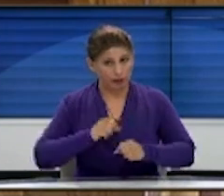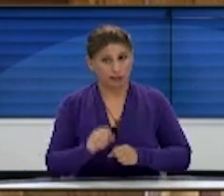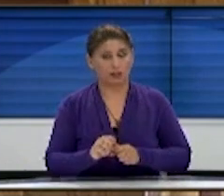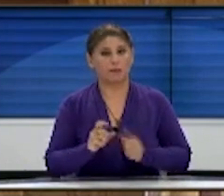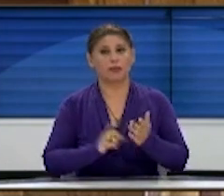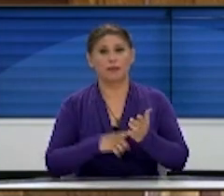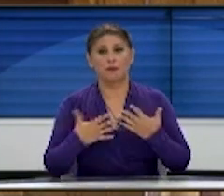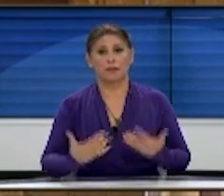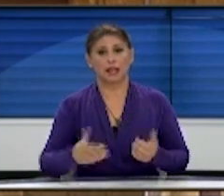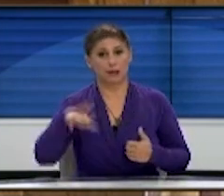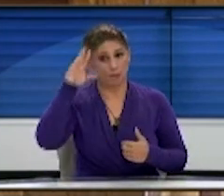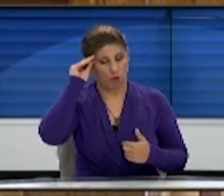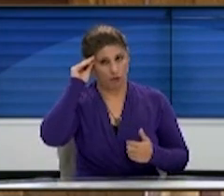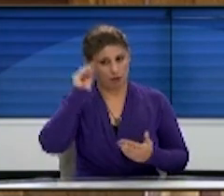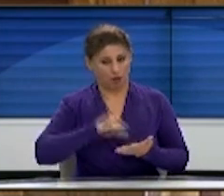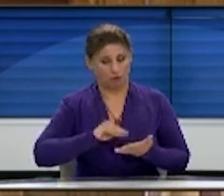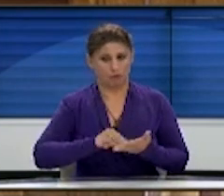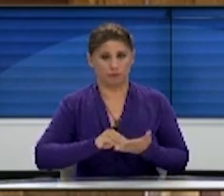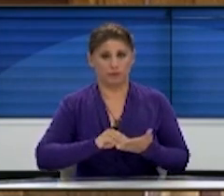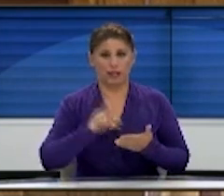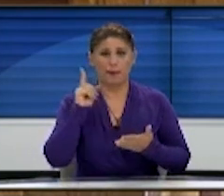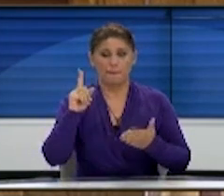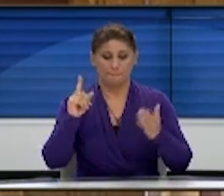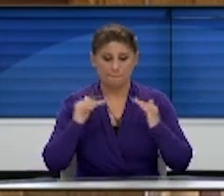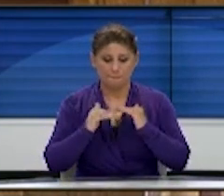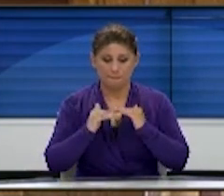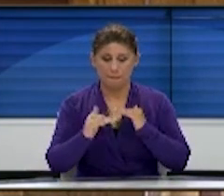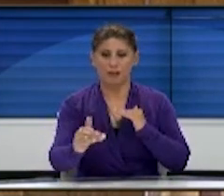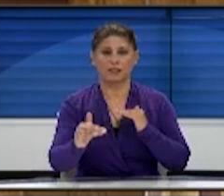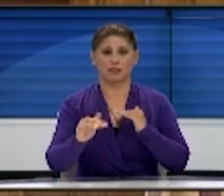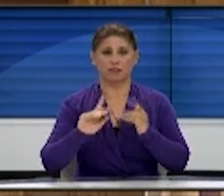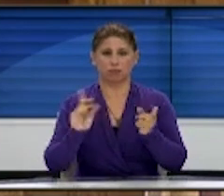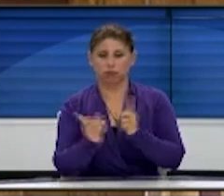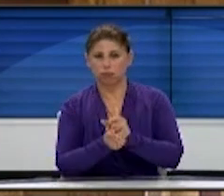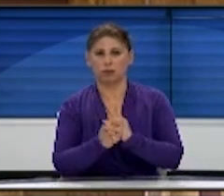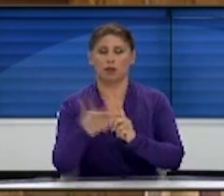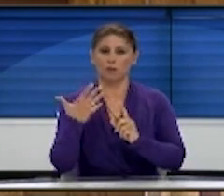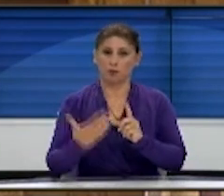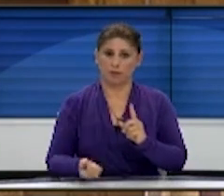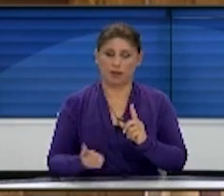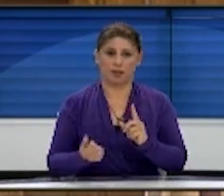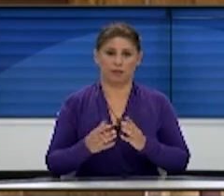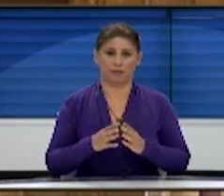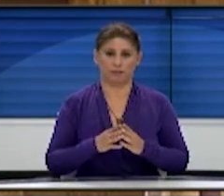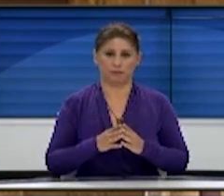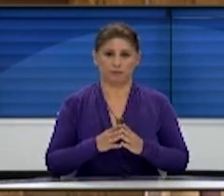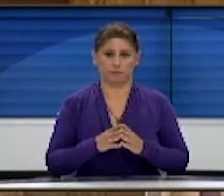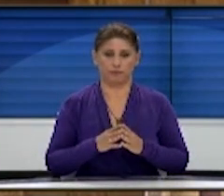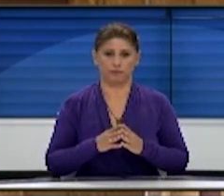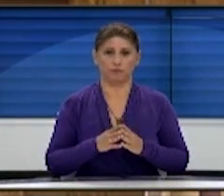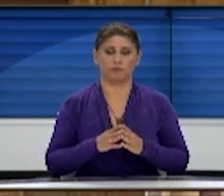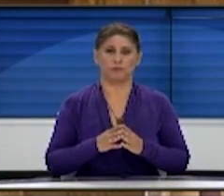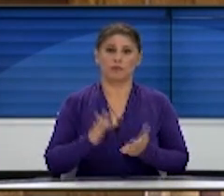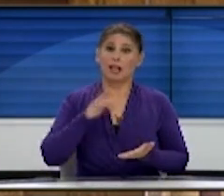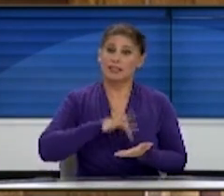θα πρέπει να έχουν υπόψη επίσης ότι μια σταθερή αντίφαση που υπάρχει στις